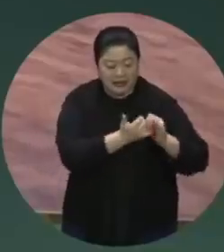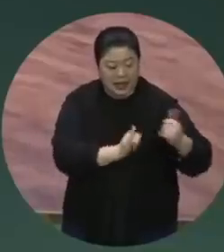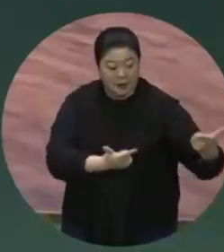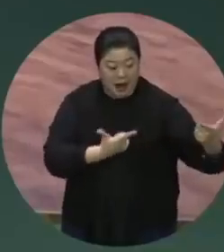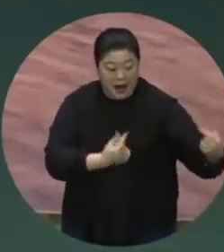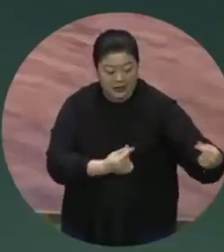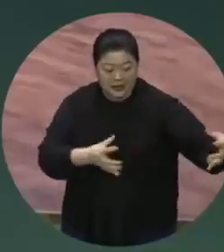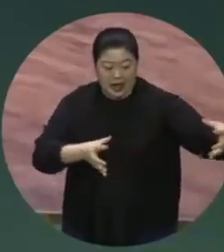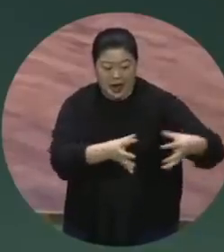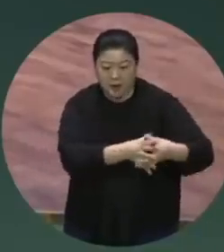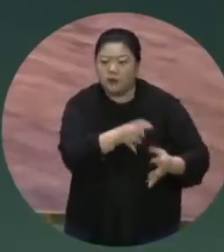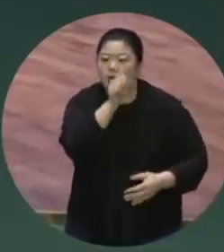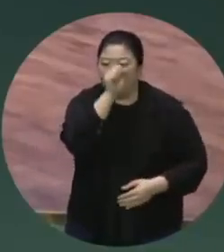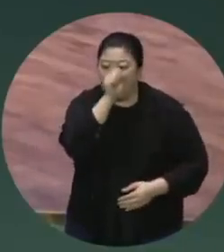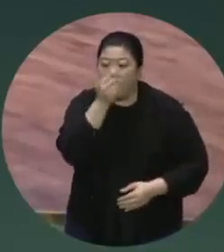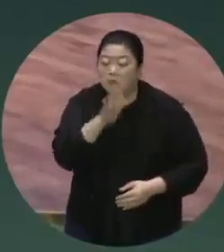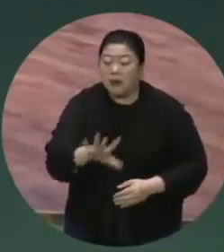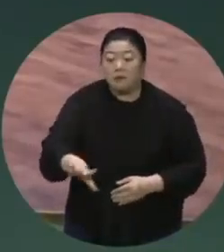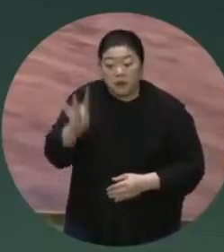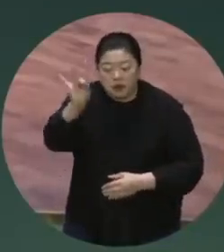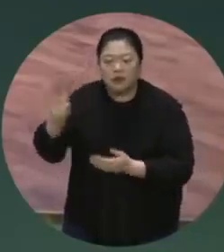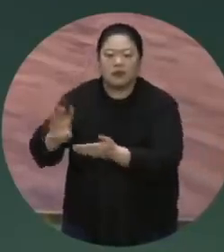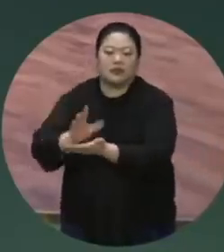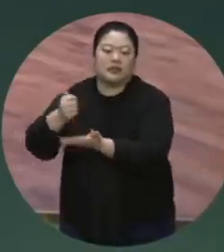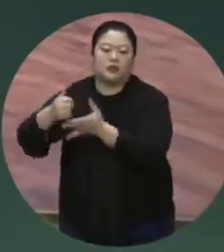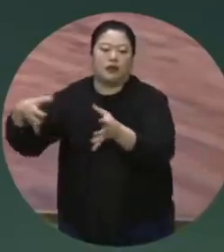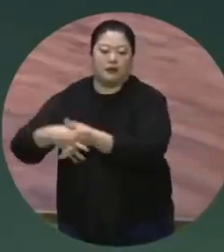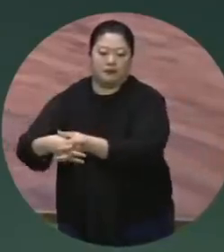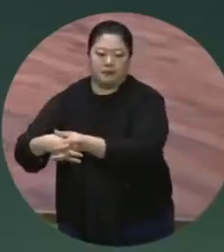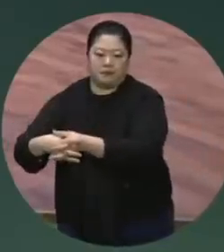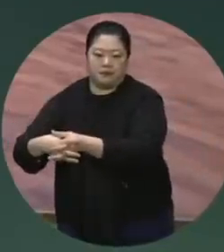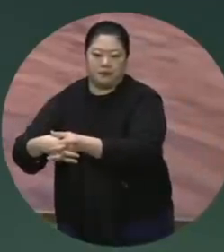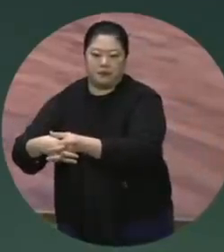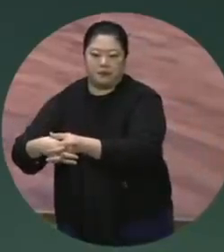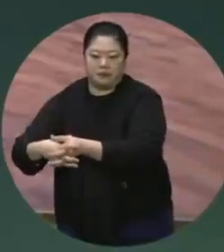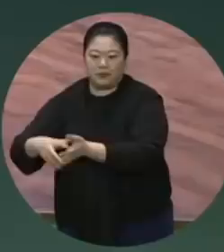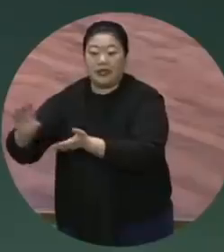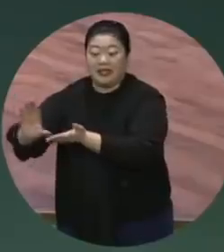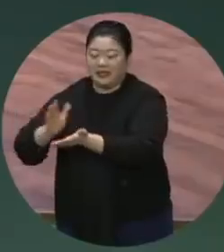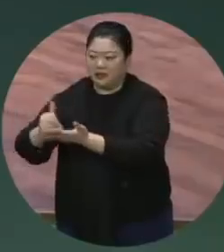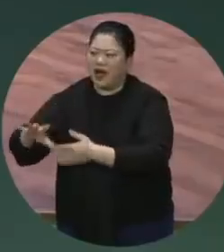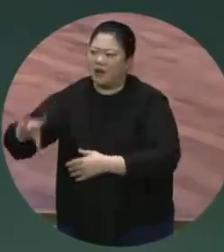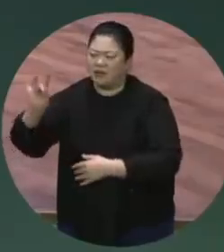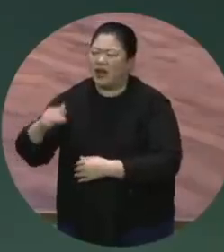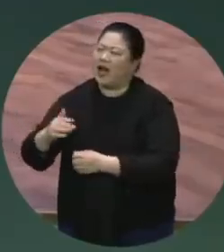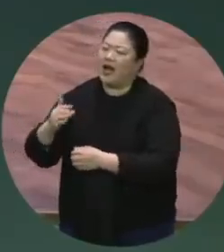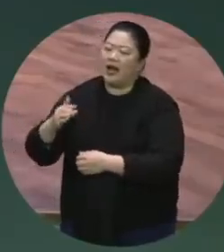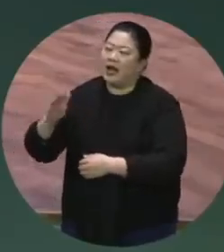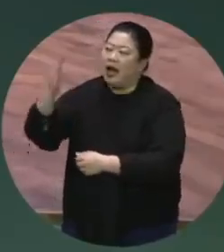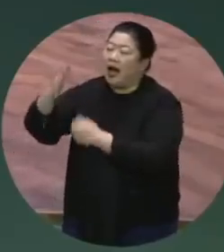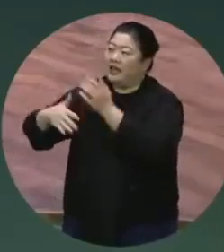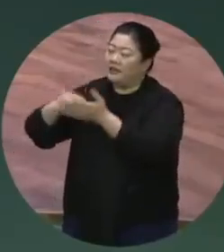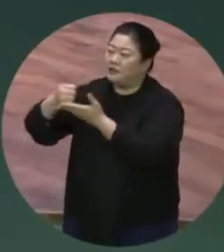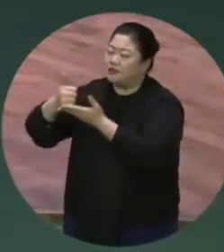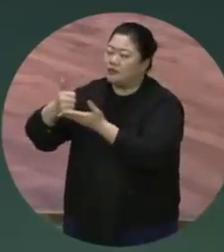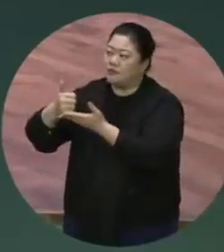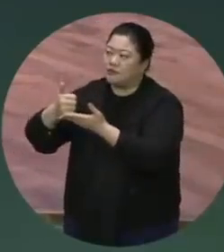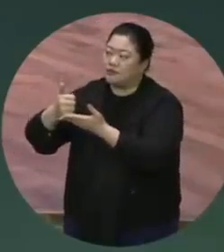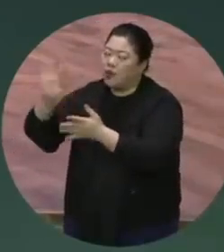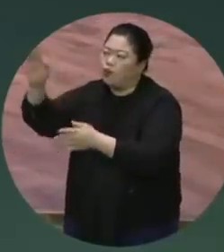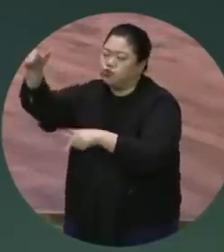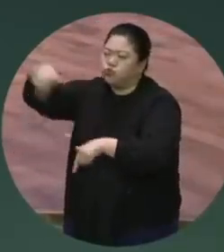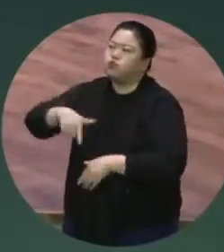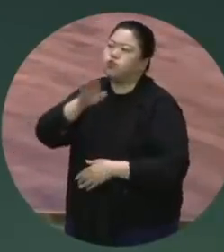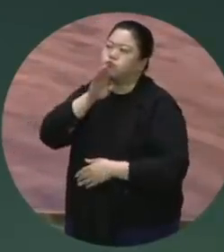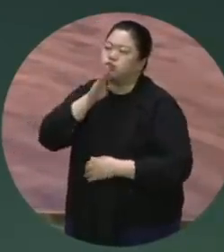성도와 함께, 성도 함께. 아이 나 뭐 다 싫고 나 혼자 하나가 나와 일대리야. 그게